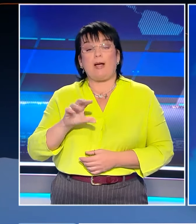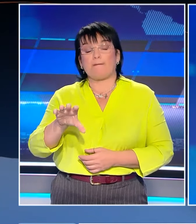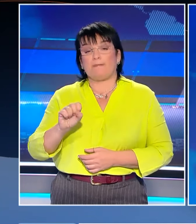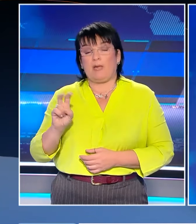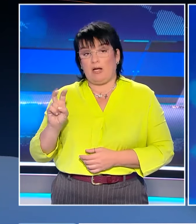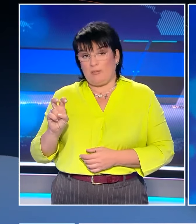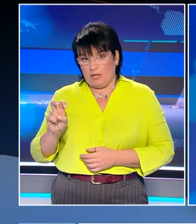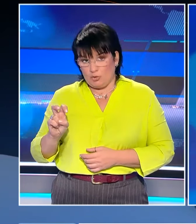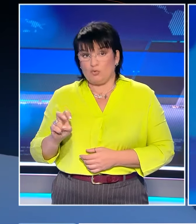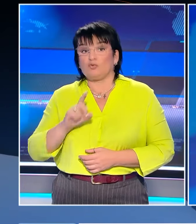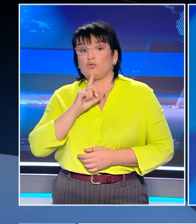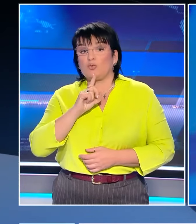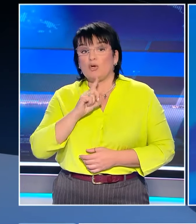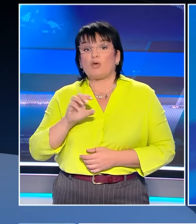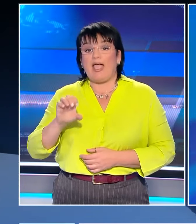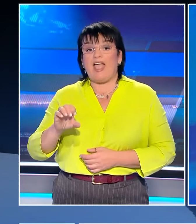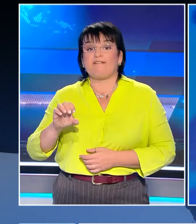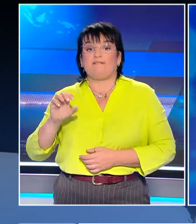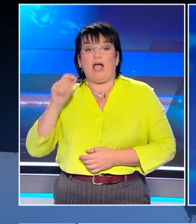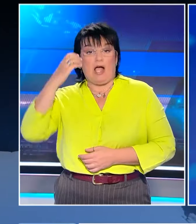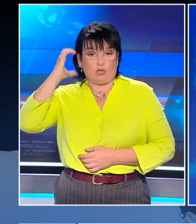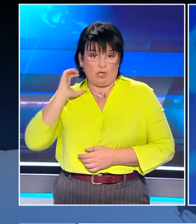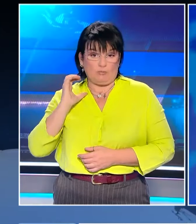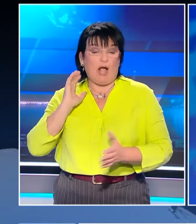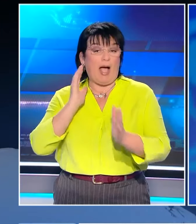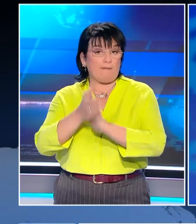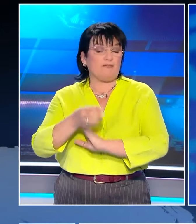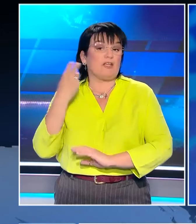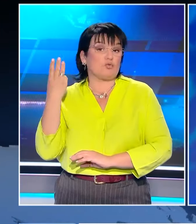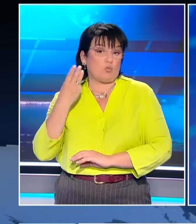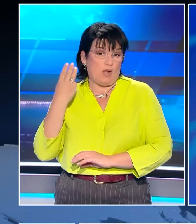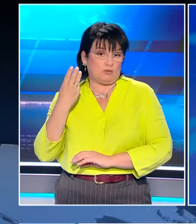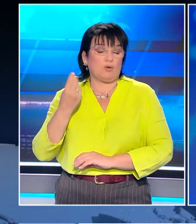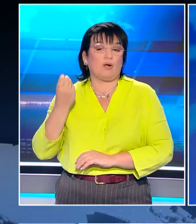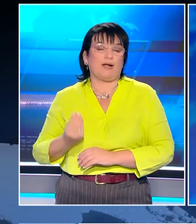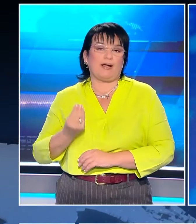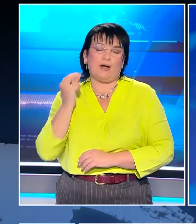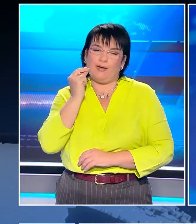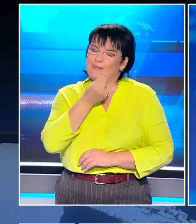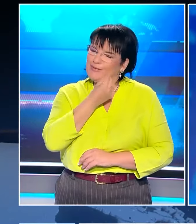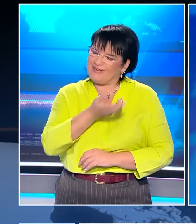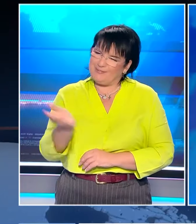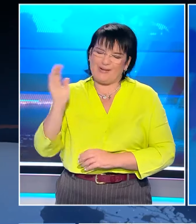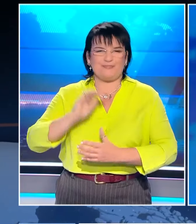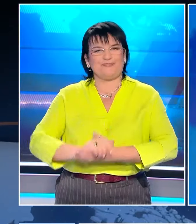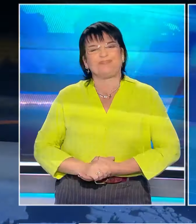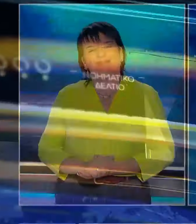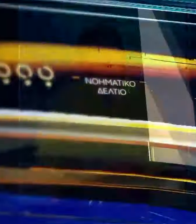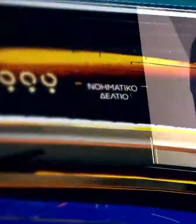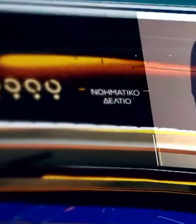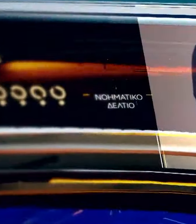του Open στις 7 παρατέταρτο με την Εύα Ντονοπούλου, ζωντανά από την Ουάσιγκτον. Από όλους εμάς, καλό σας απόγευμα.